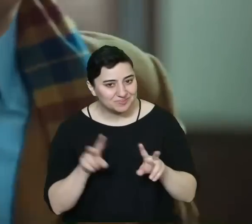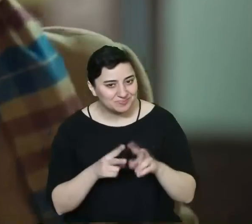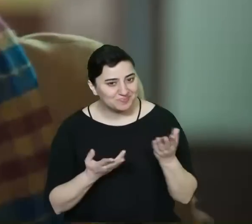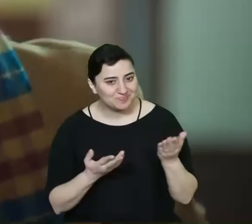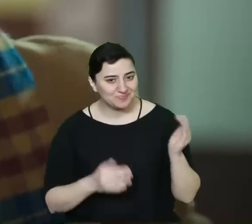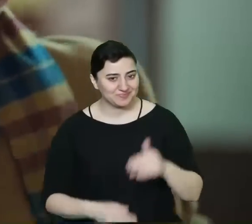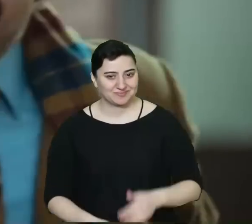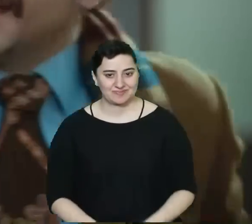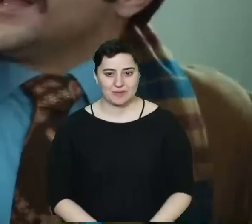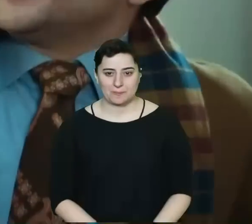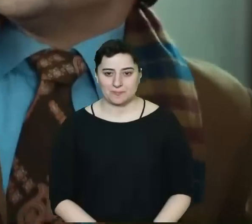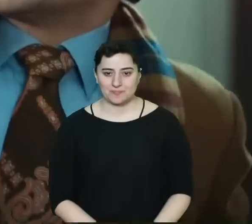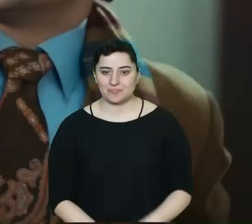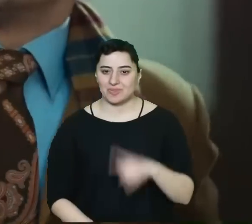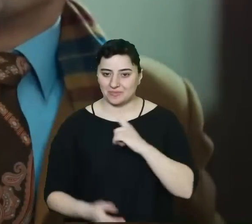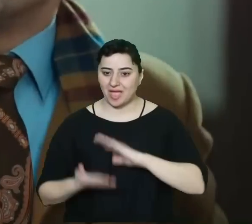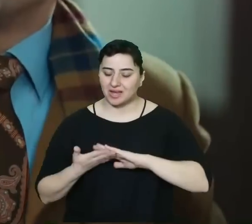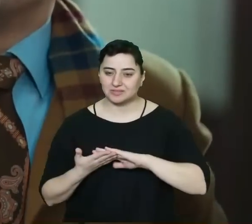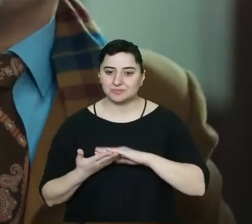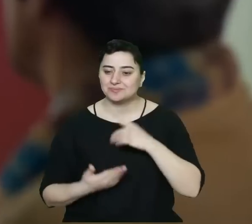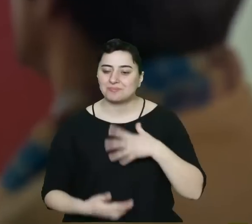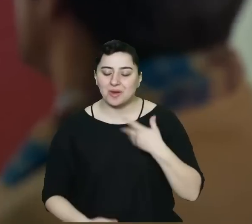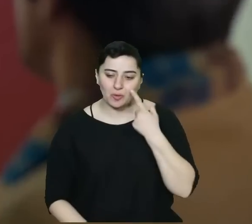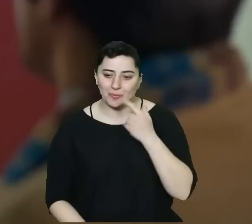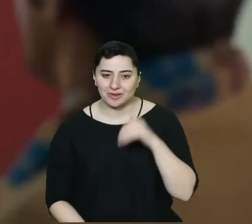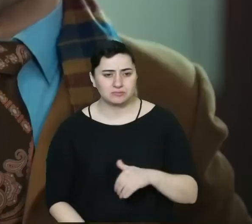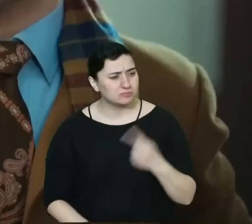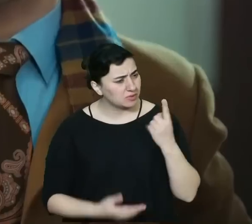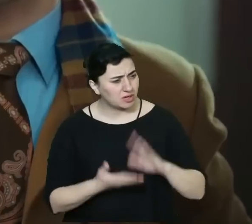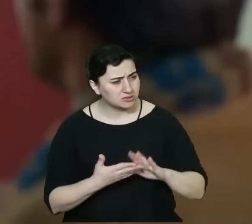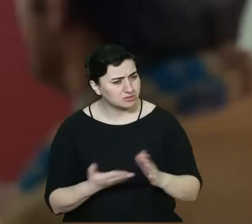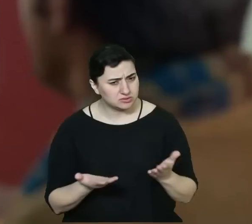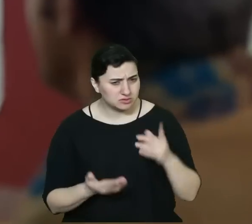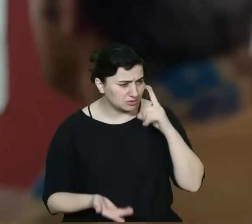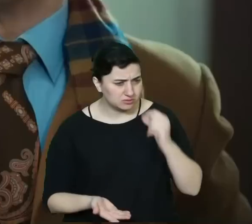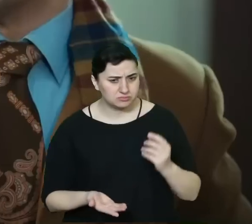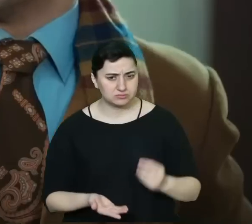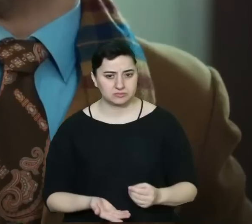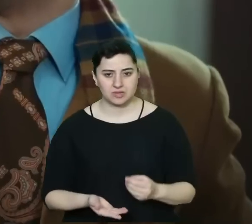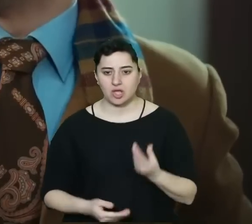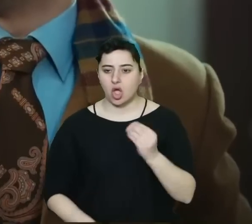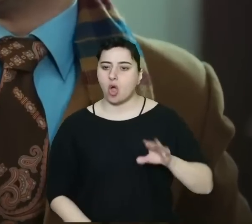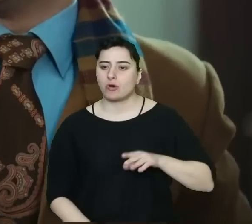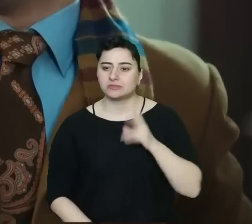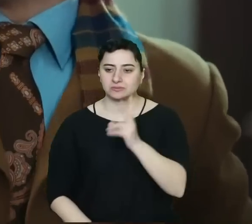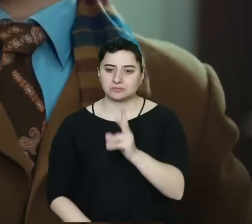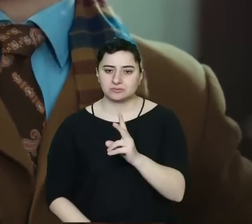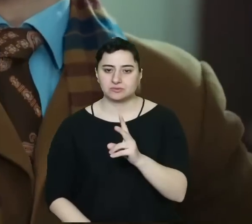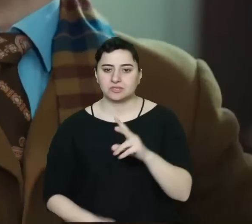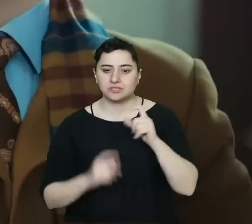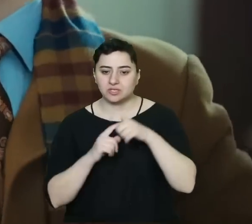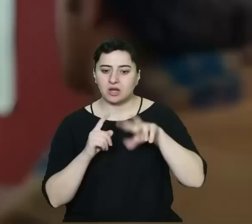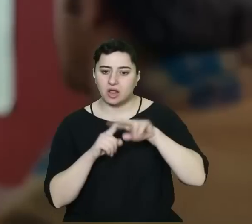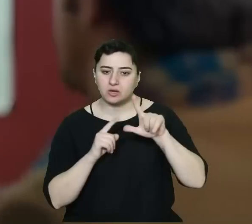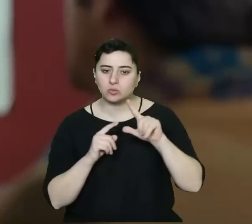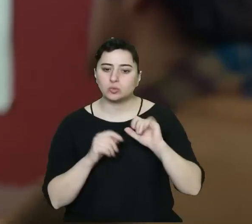Hangi rüzgar attı seni böyle? Bir arkadaşımı görmeye geldim. Bir arkadaşını mı? Hı. Kimmiş o arkadaş? Öğrencin. Celal